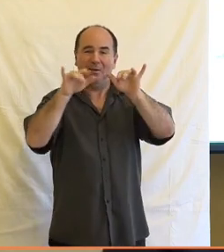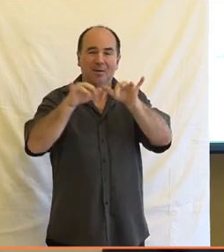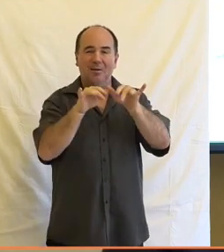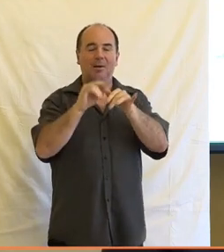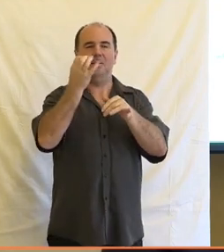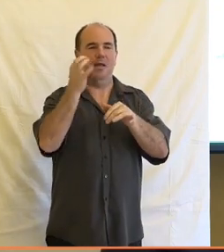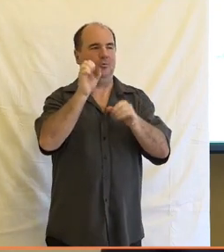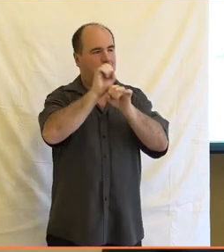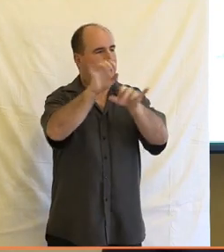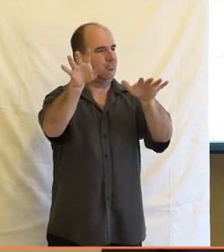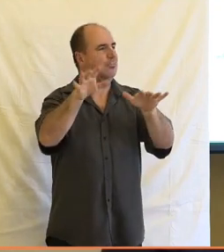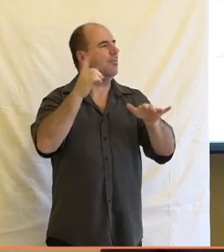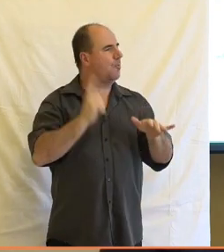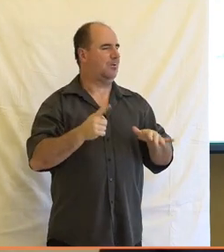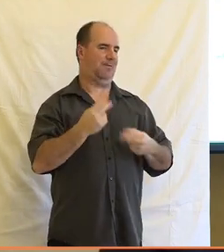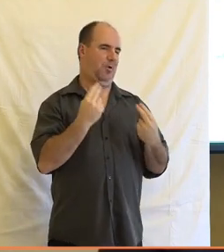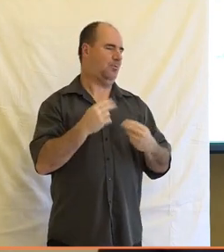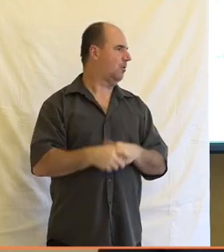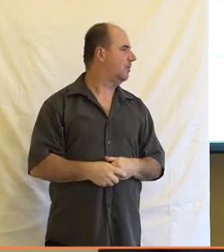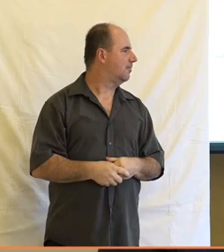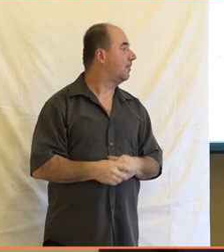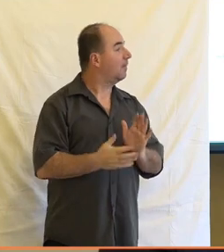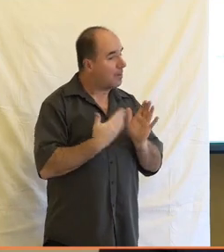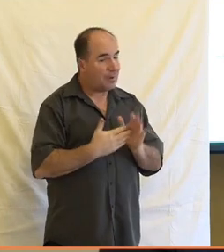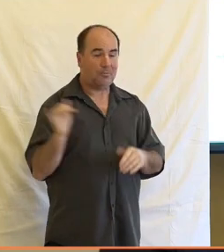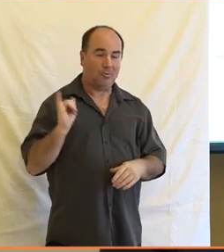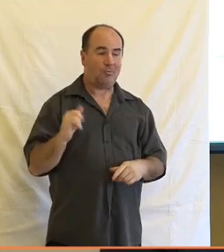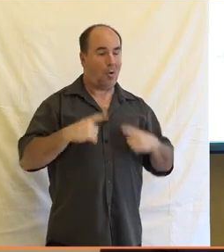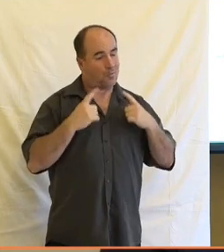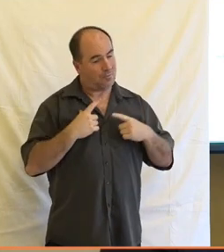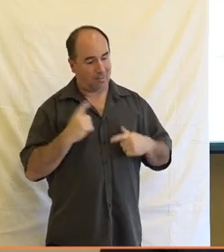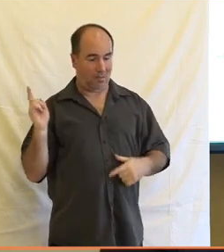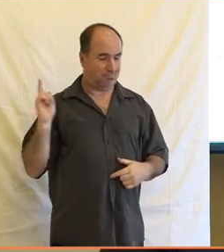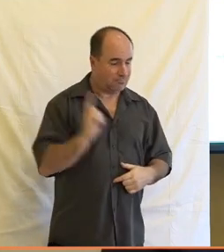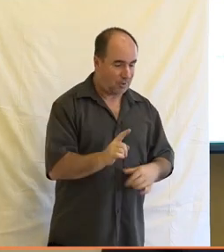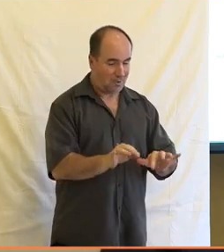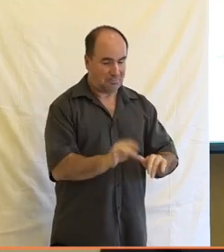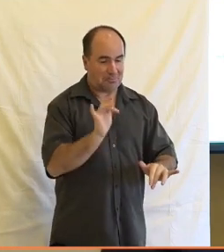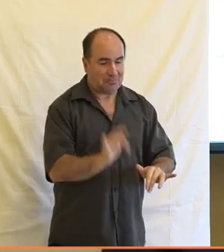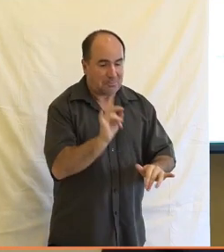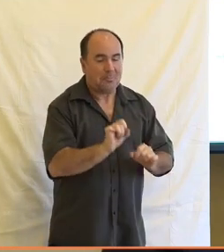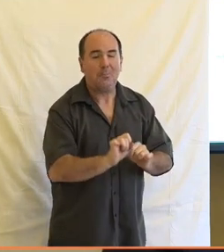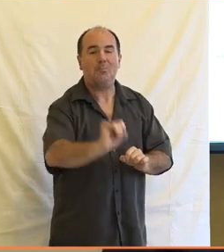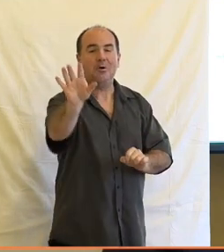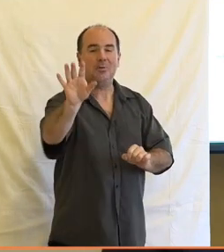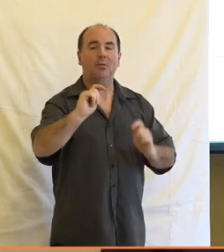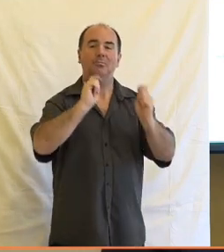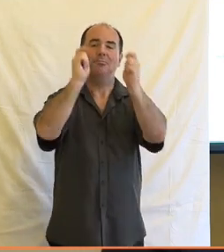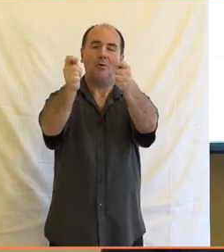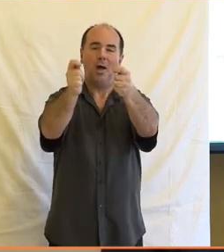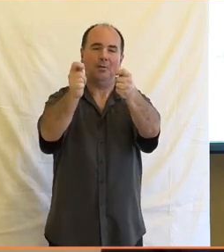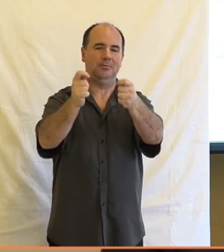přijde na úřad a potřebuje si něco třeba jenom vyřídit drobného nebo třeba jenom odevzdat nějakou věc na podatelně,